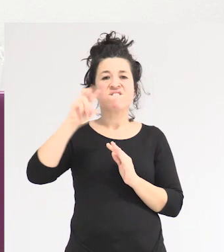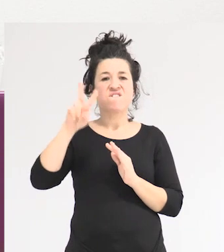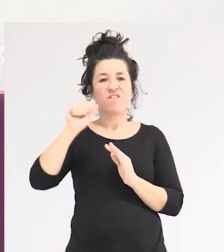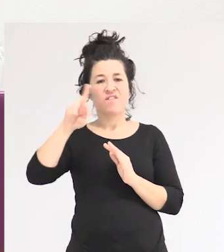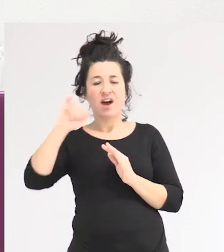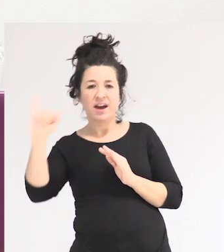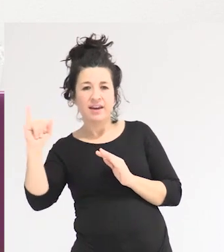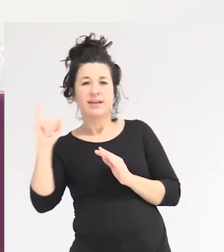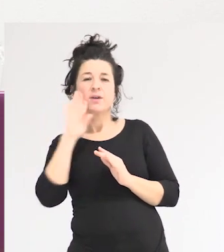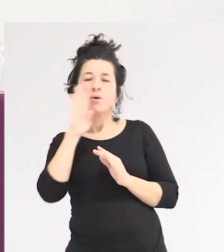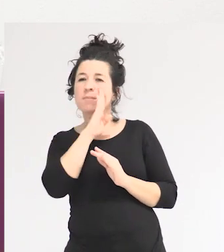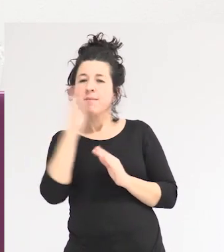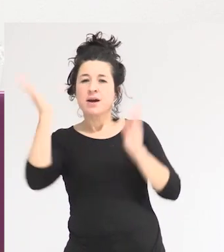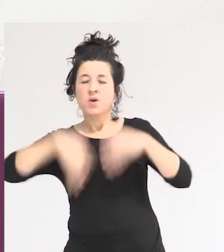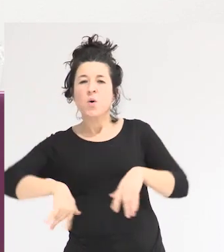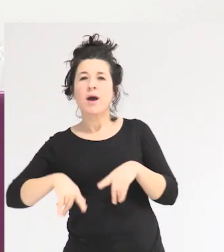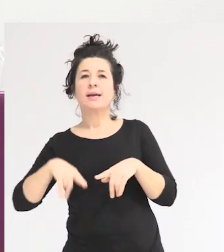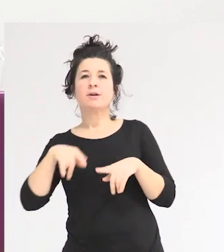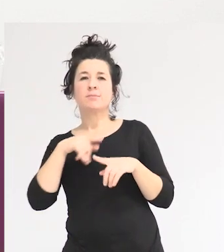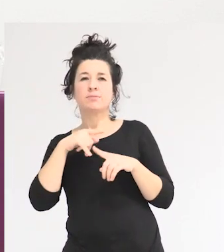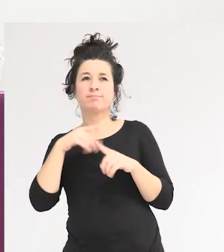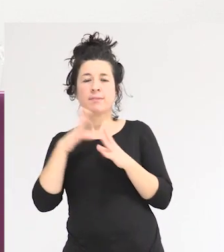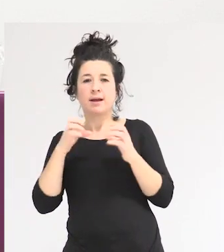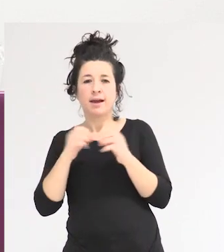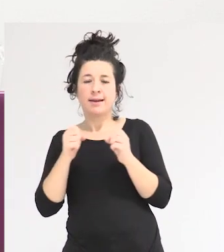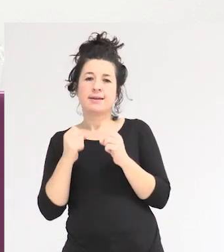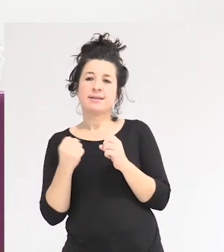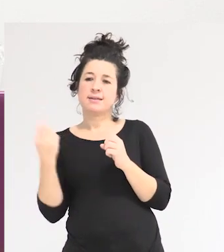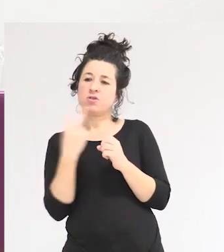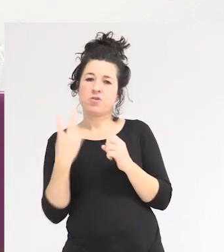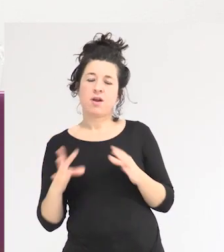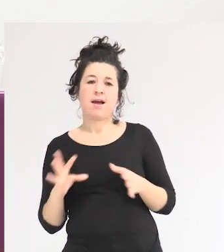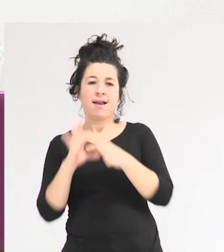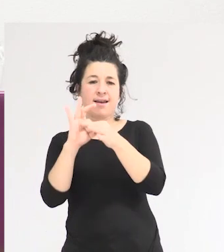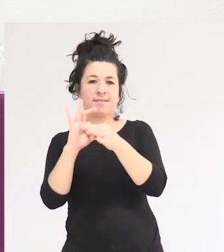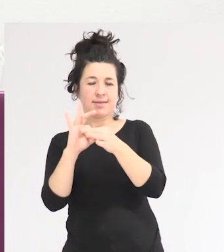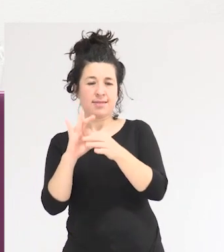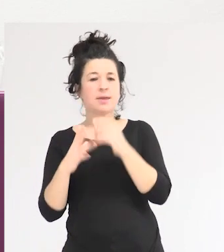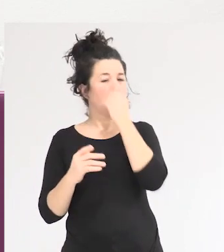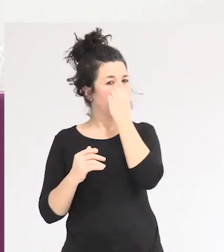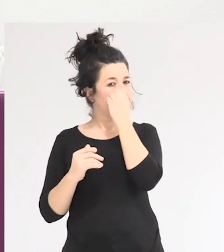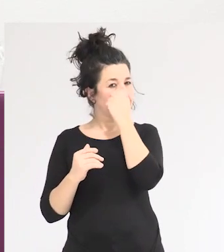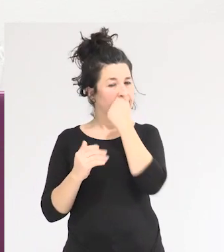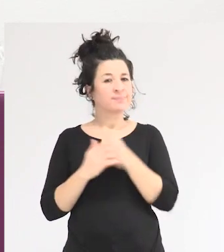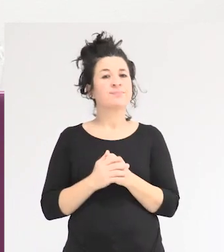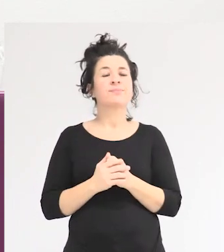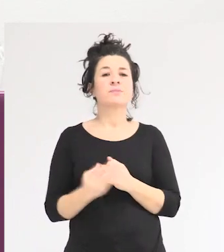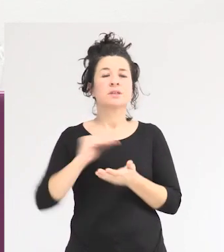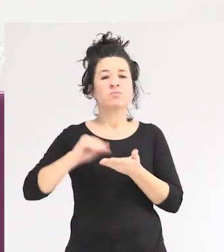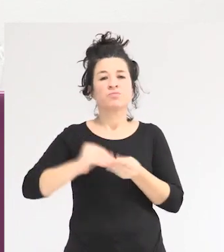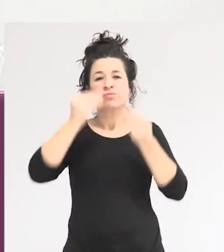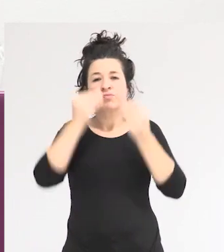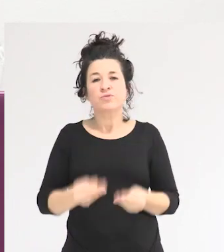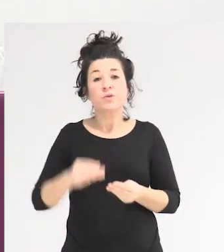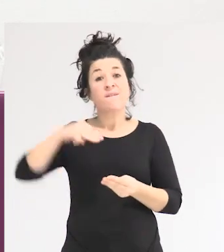falta bat diren, eta bat izan behar duten. Idaz leona, noizbait, Emma Bovary-ri inbidia